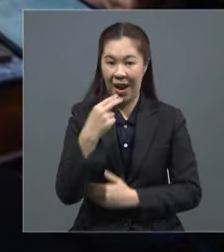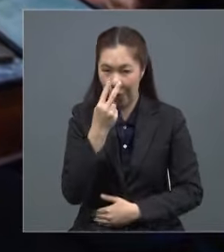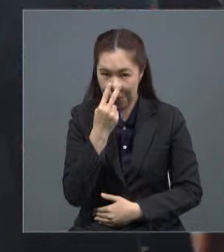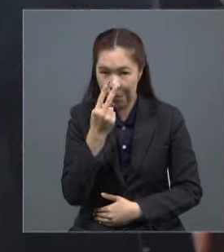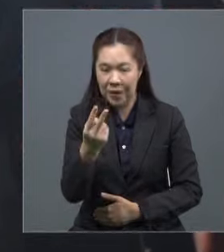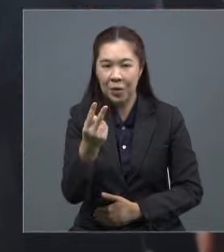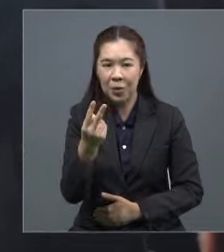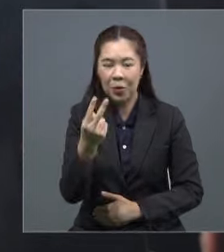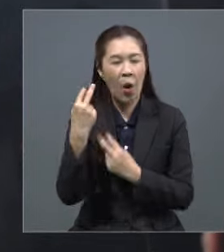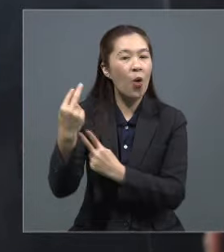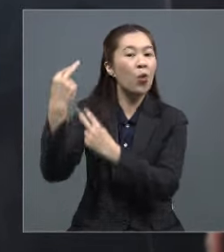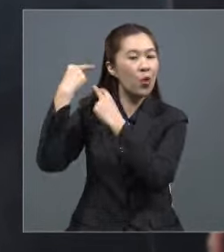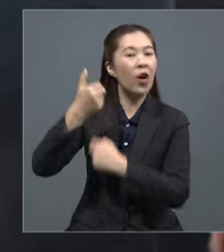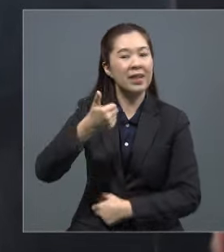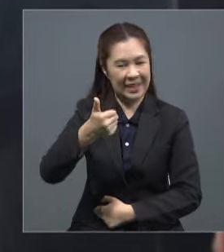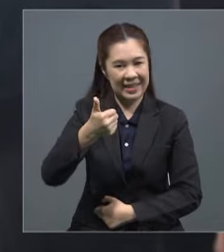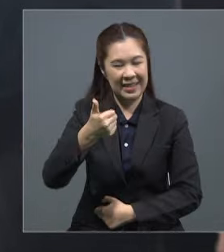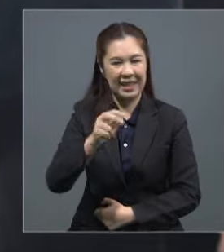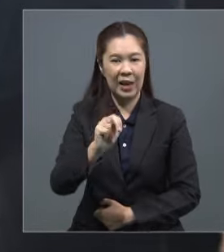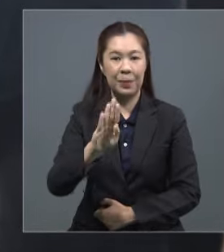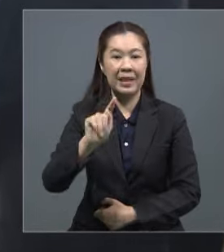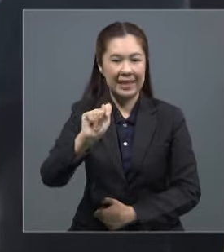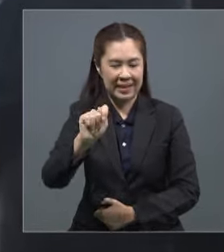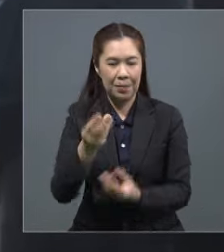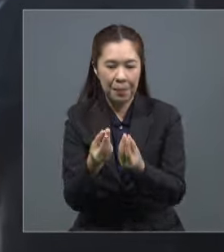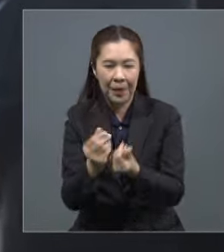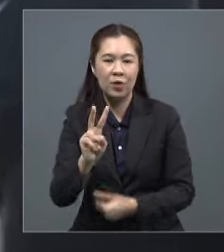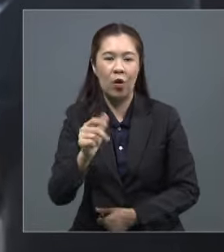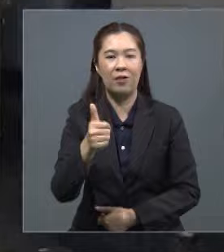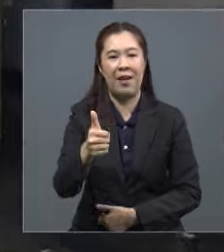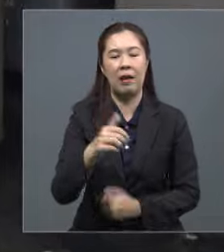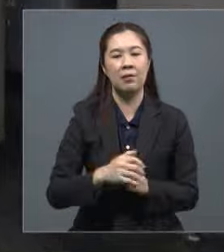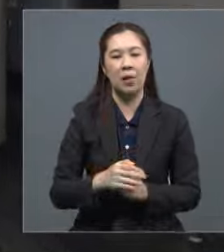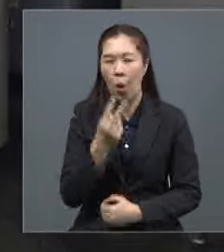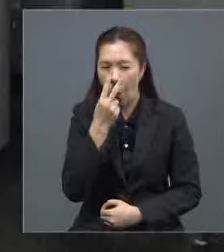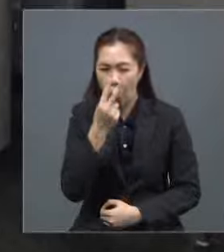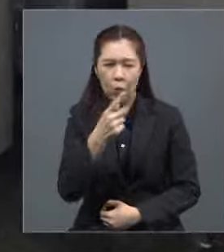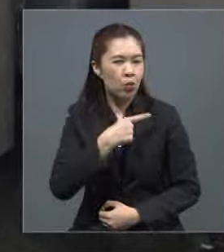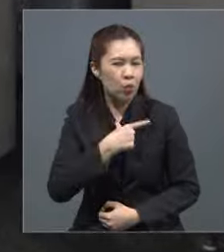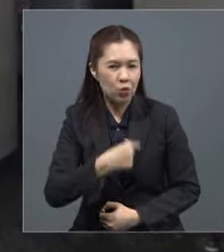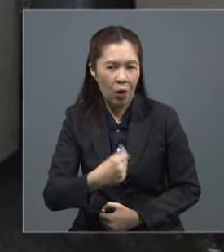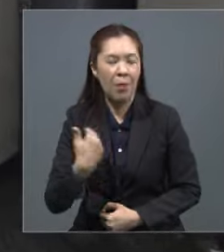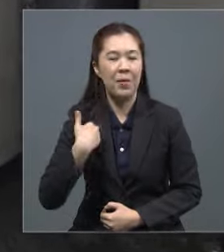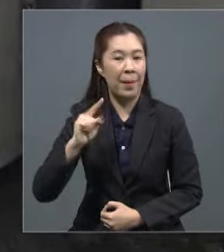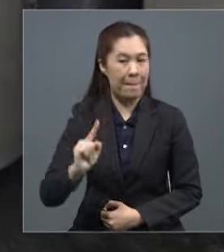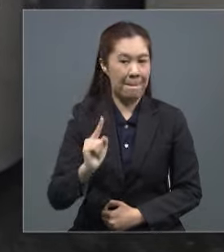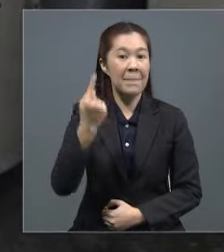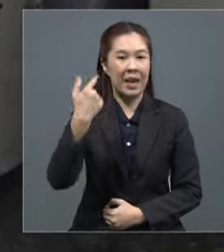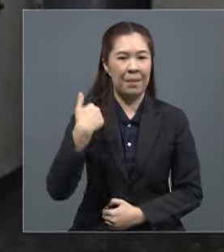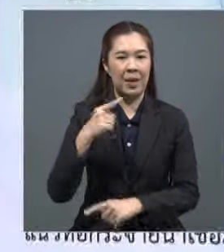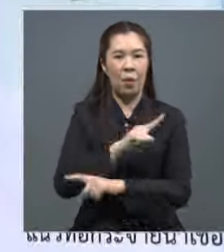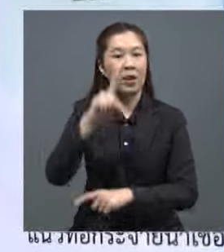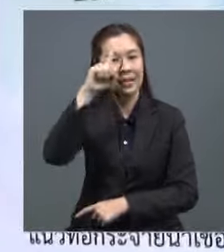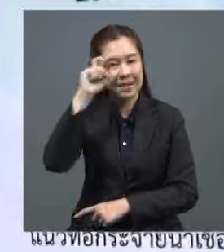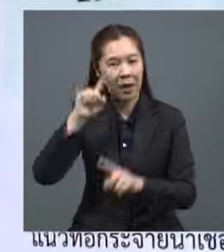รับชมย้อนหลังในYouTubeของ Live mpt 2 HDได้นะครับแต่ว่าถ้าเกิดดูแล้วติดใจเนี่ยนะฮะอีกครั้งนึงจะมีวัน